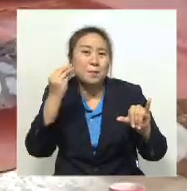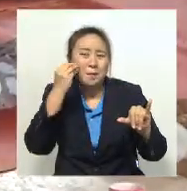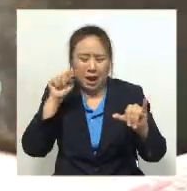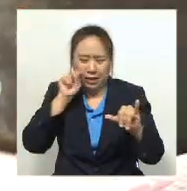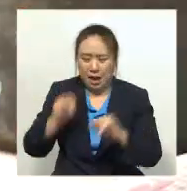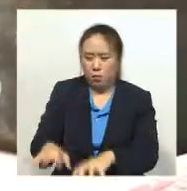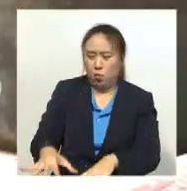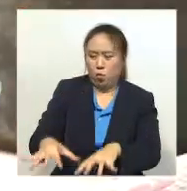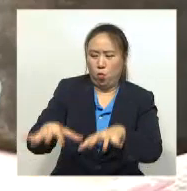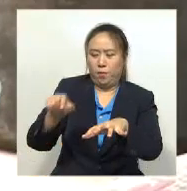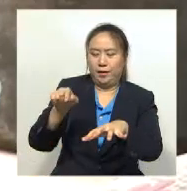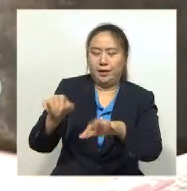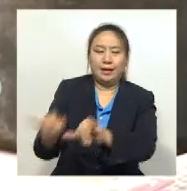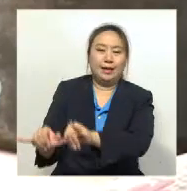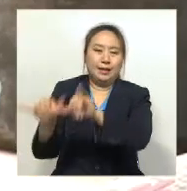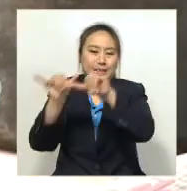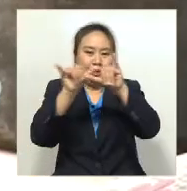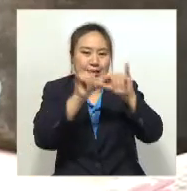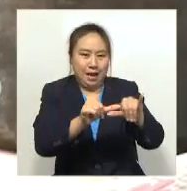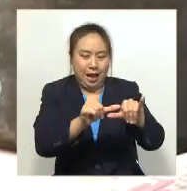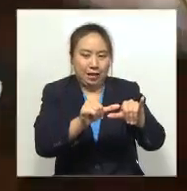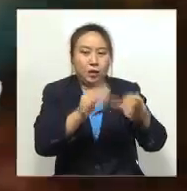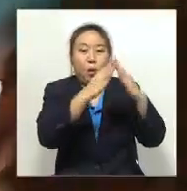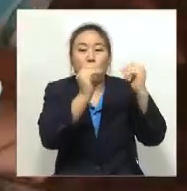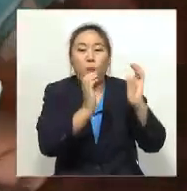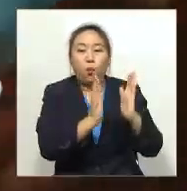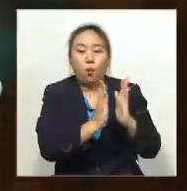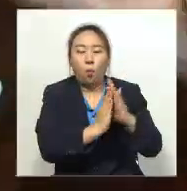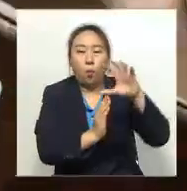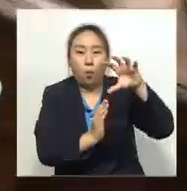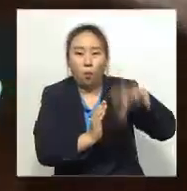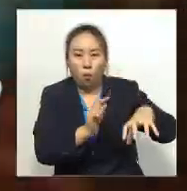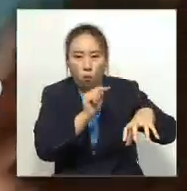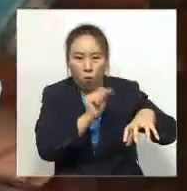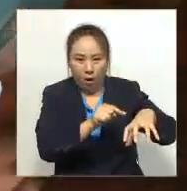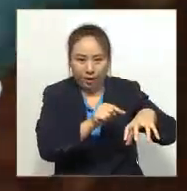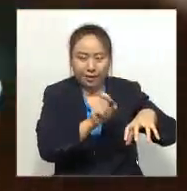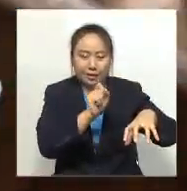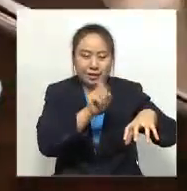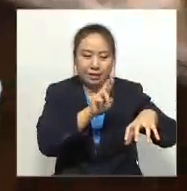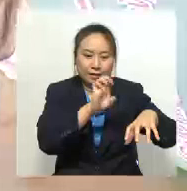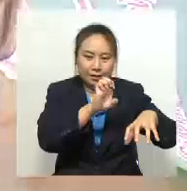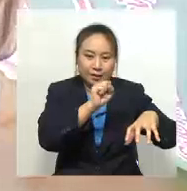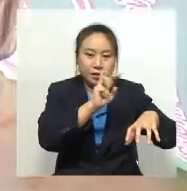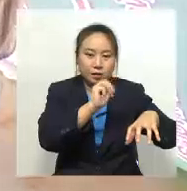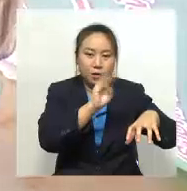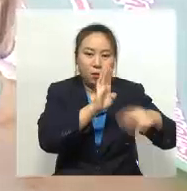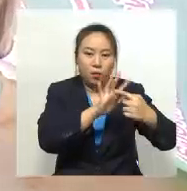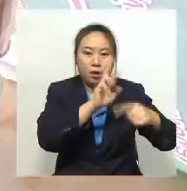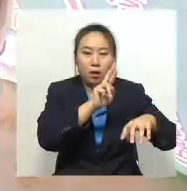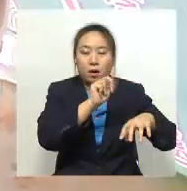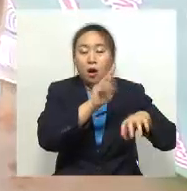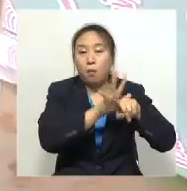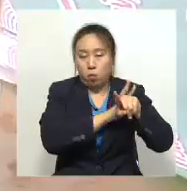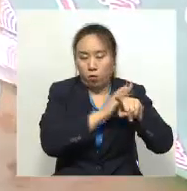นที่ถูกน้ำท่วมมาอยู่ที่ป่าช้าบริเวณวัดศรีสมบูรณ์นะคะที่มีศาลาอยู่2 หลังโดยการดู